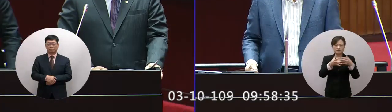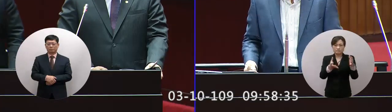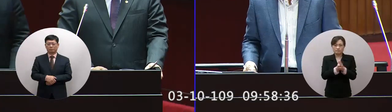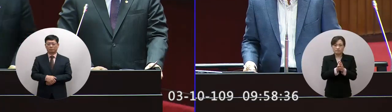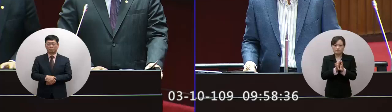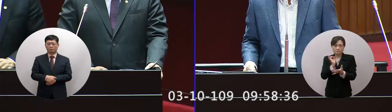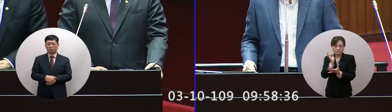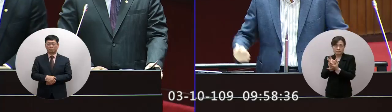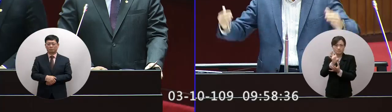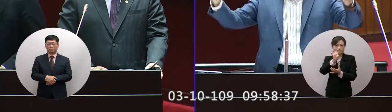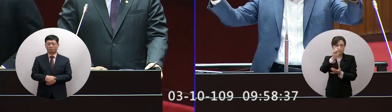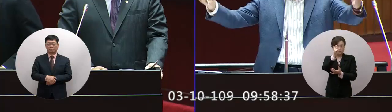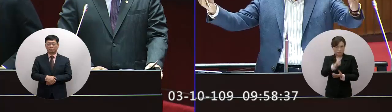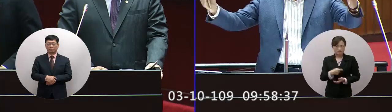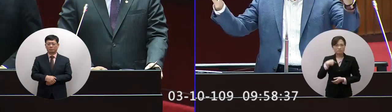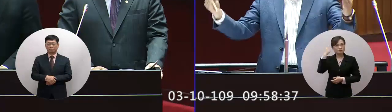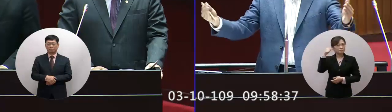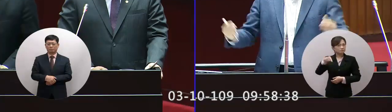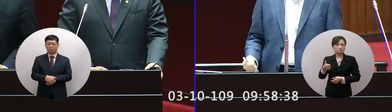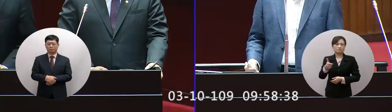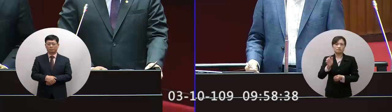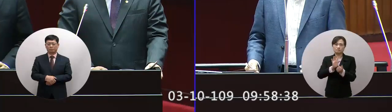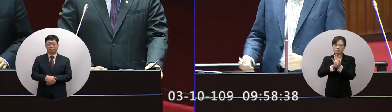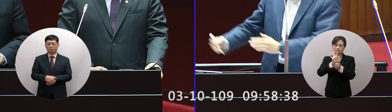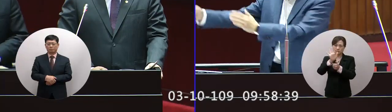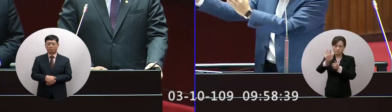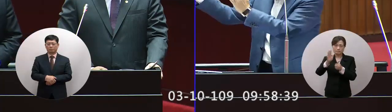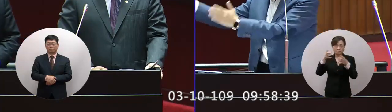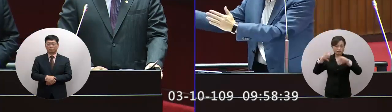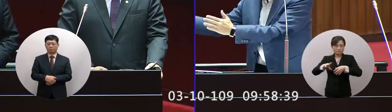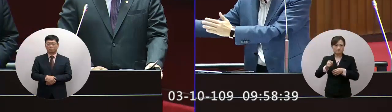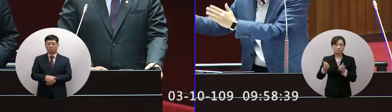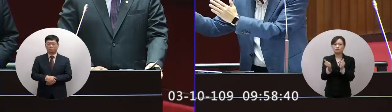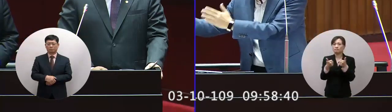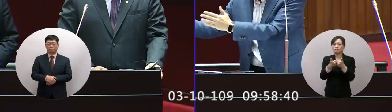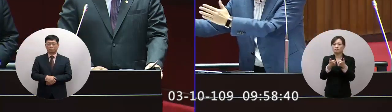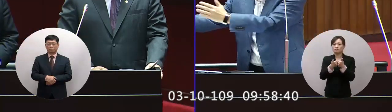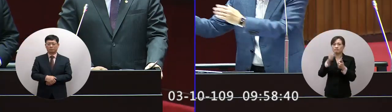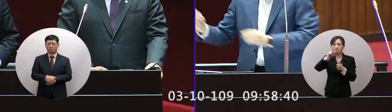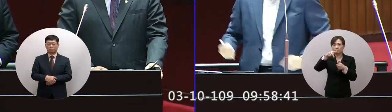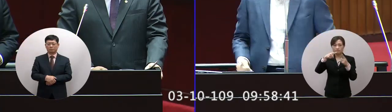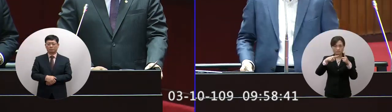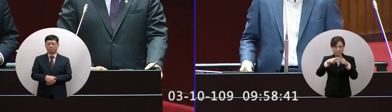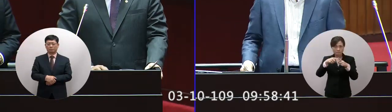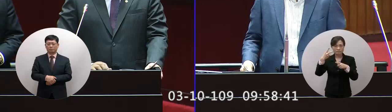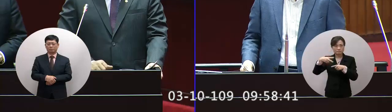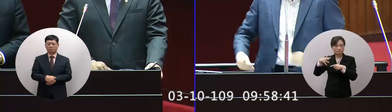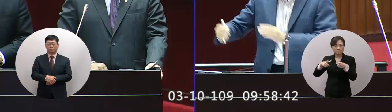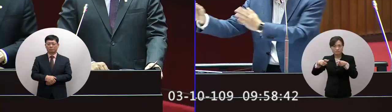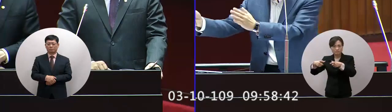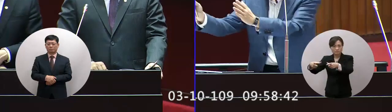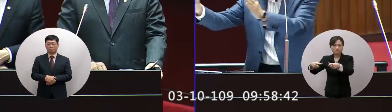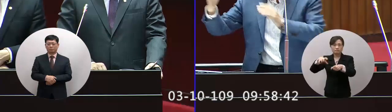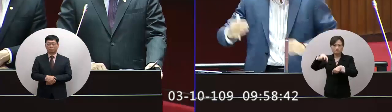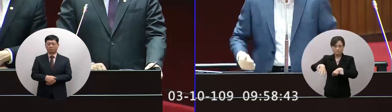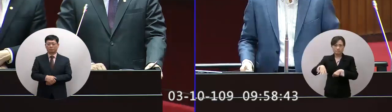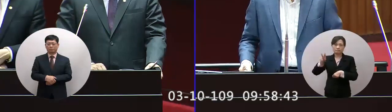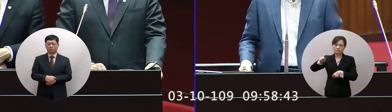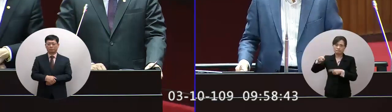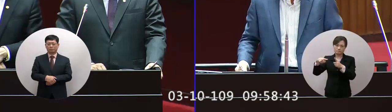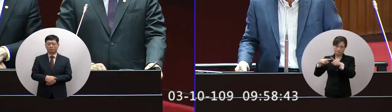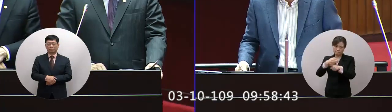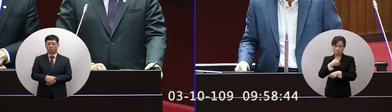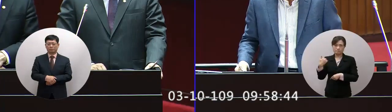地方，未来打造开会2000人，另外一个宴会场200桌也是2000人，有